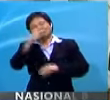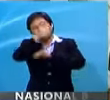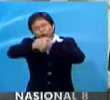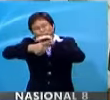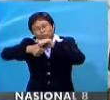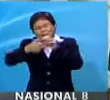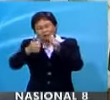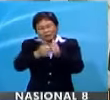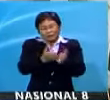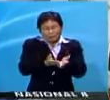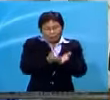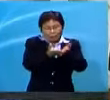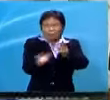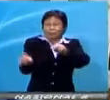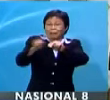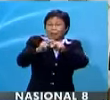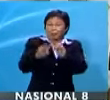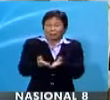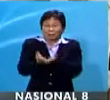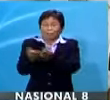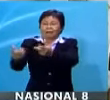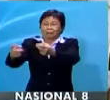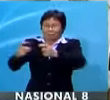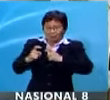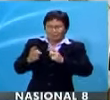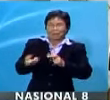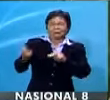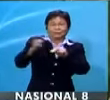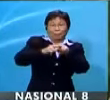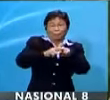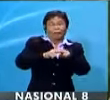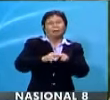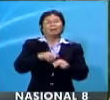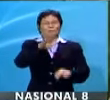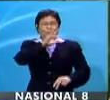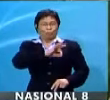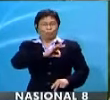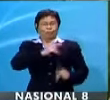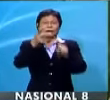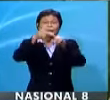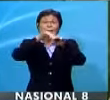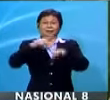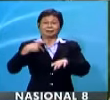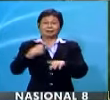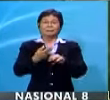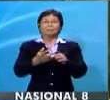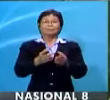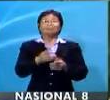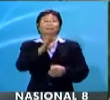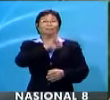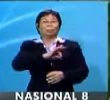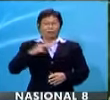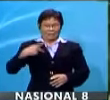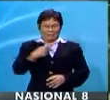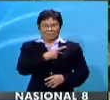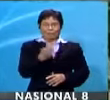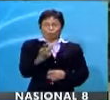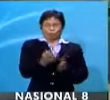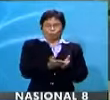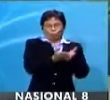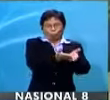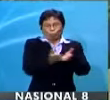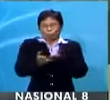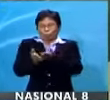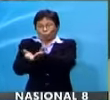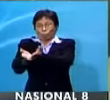dengan adanya aset yang tambahan ini ia akan memberikan satu kelebihan juga kepada kita di mana botb kedua bot yang ada di